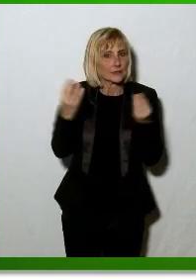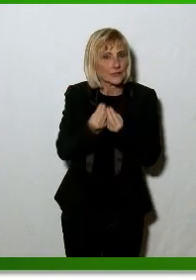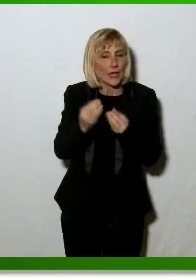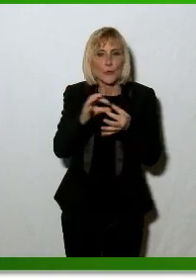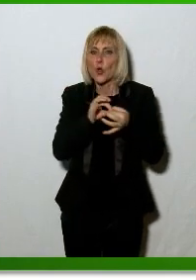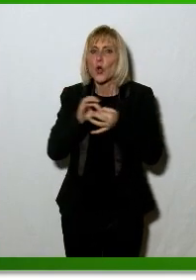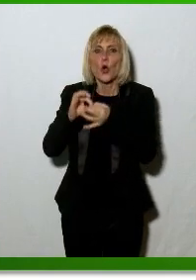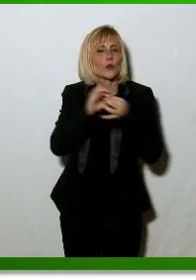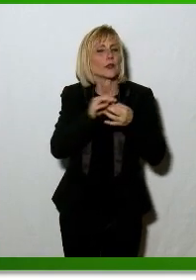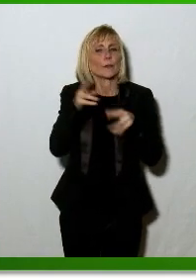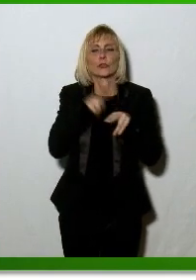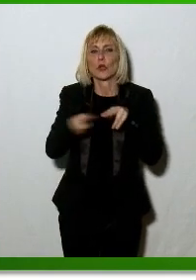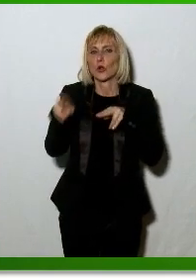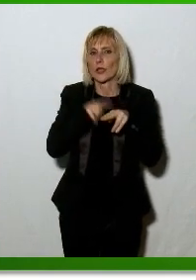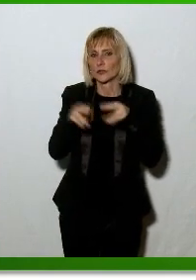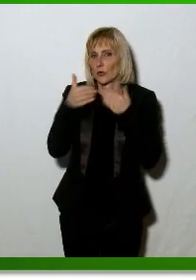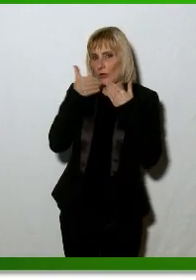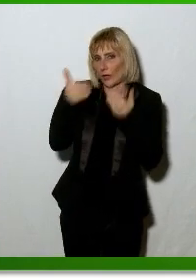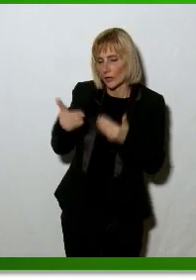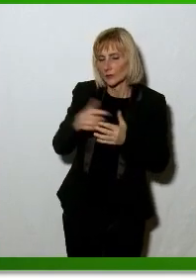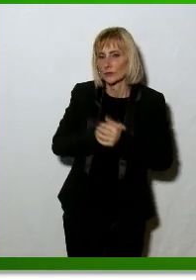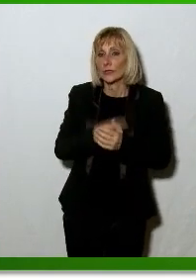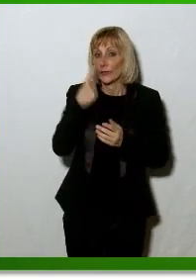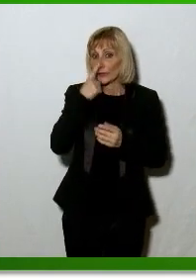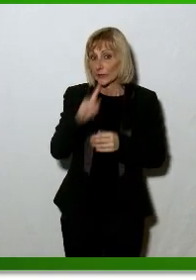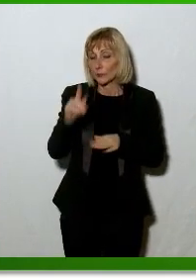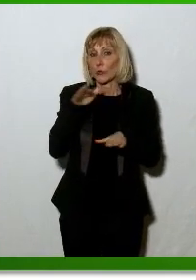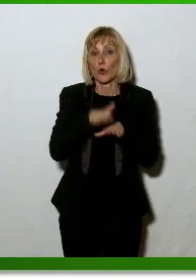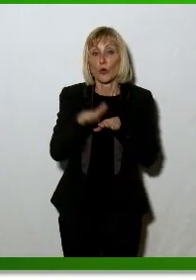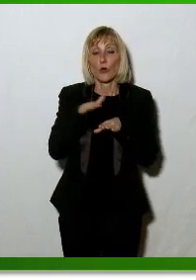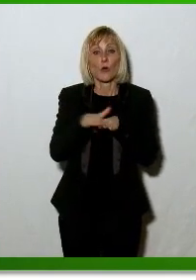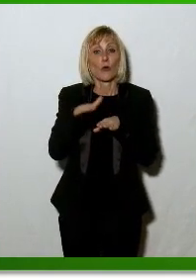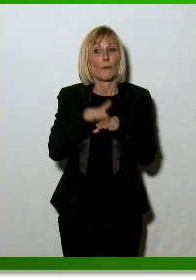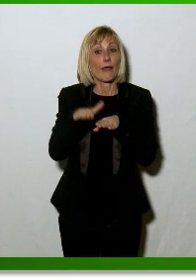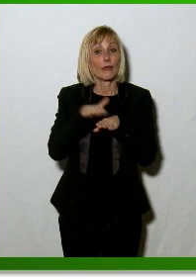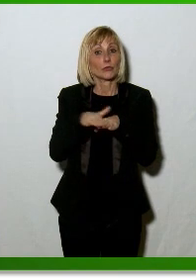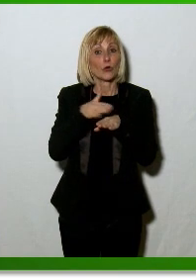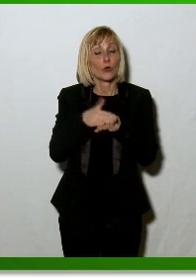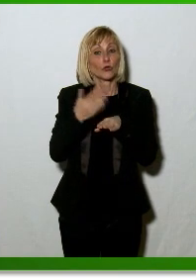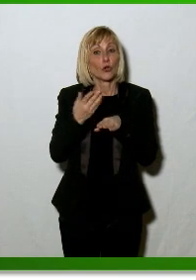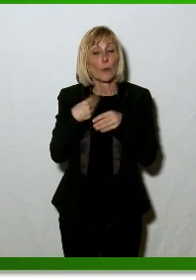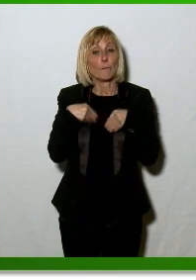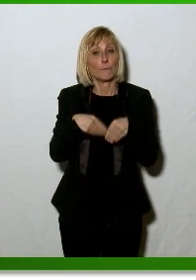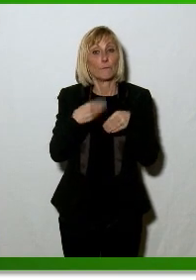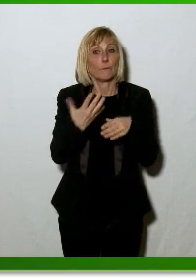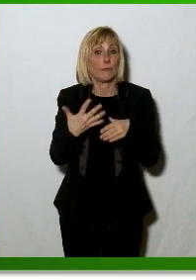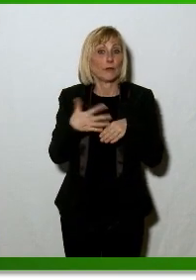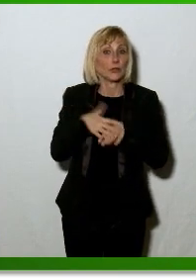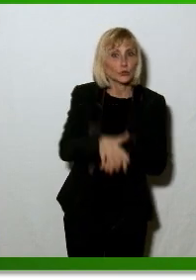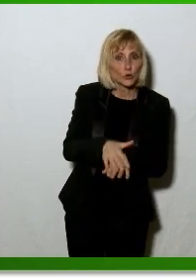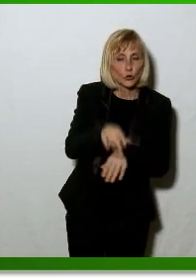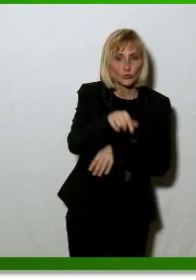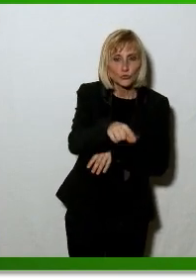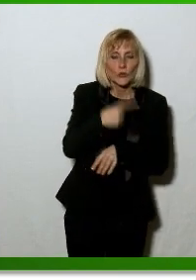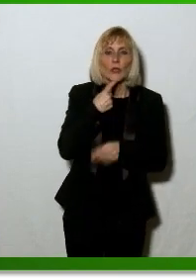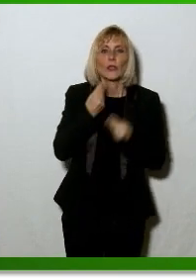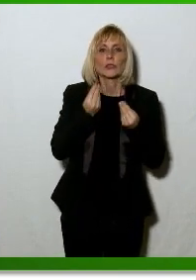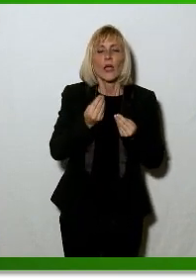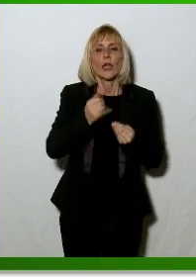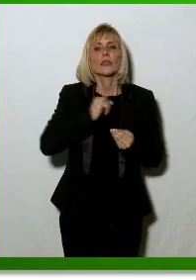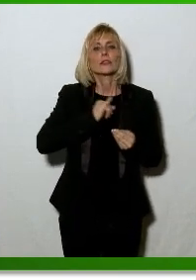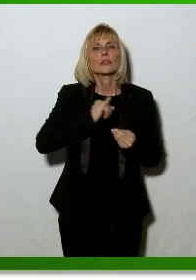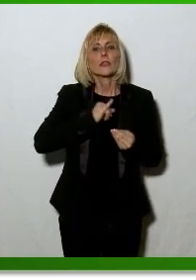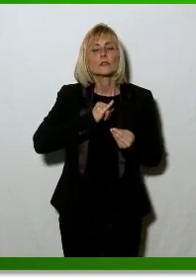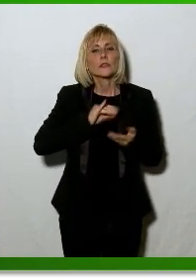coordinamento Nazionale come l'introduzione di un metodo maggiormente partecipativo che coinvolga e valorizzi l'identità delle Anci